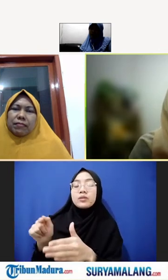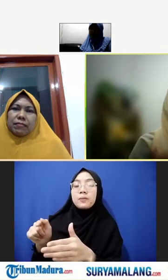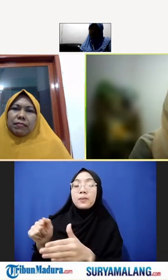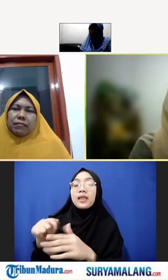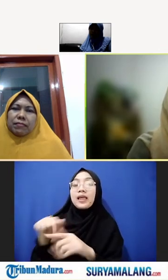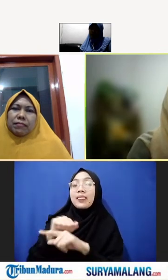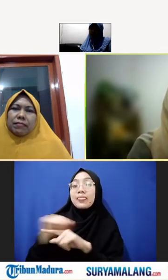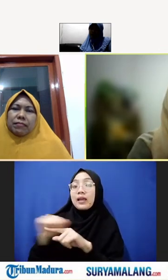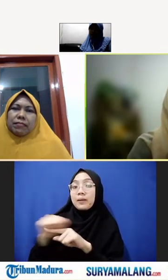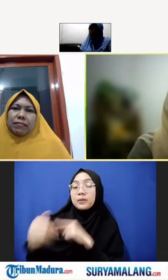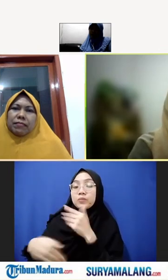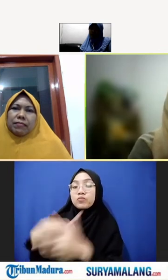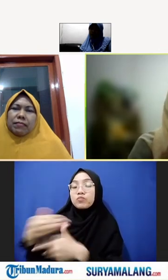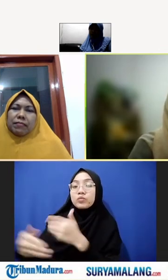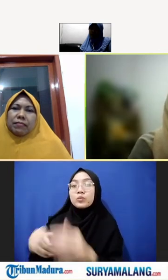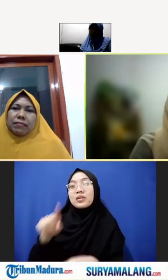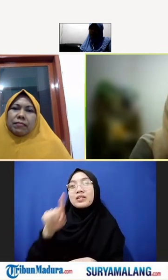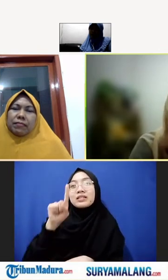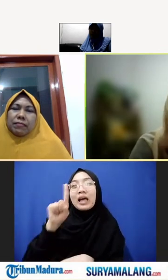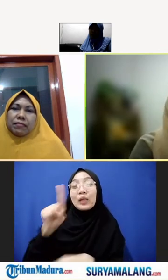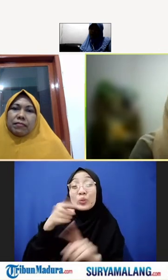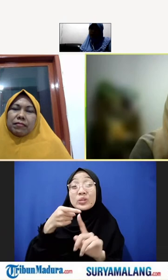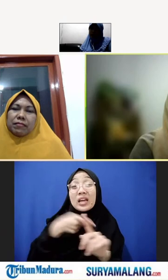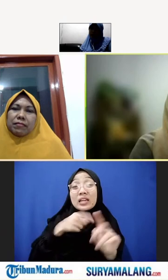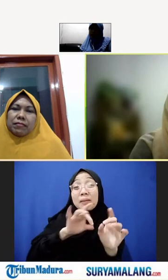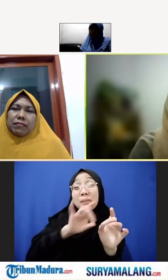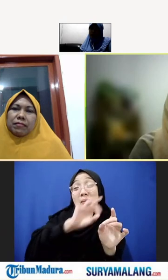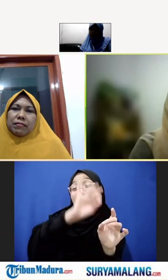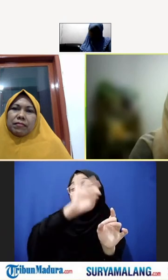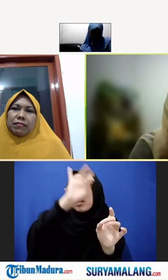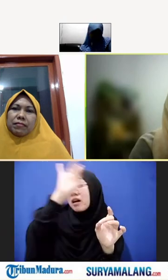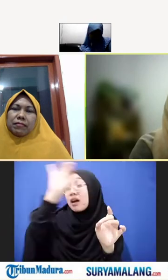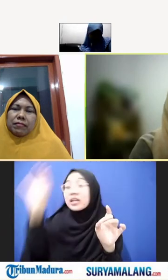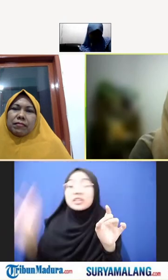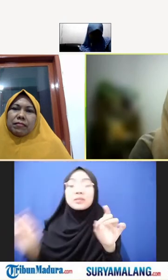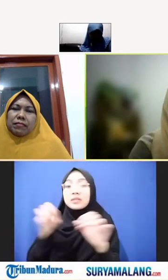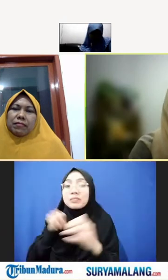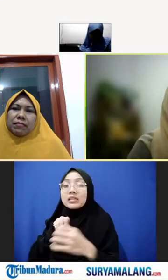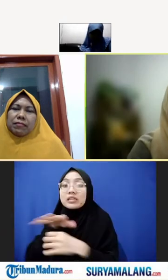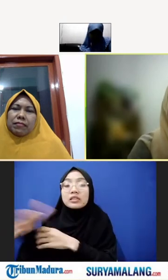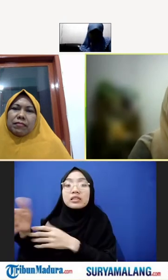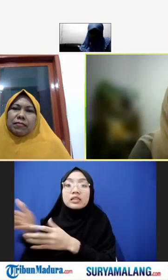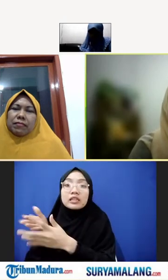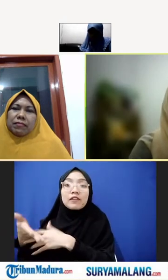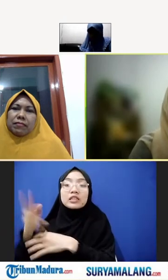itu hanya satu dari sekian banyak intervensi yang harus dilakukan.